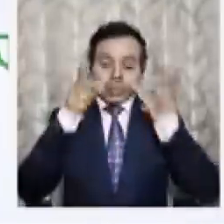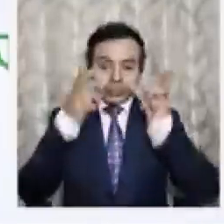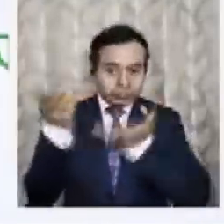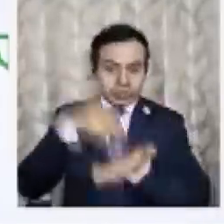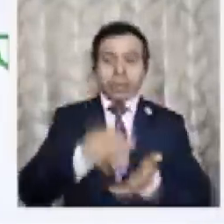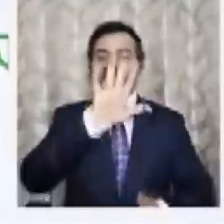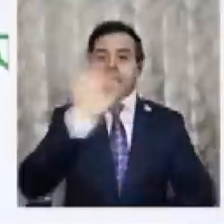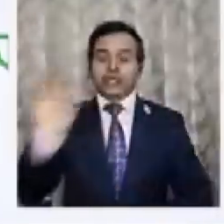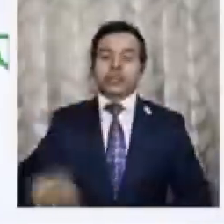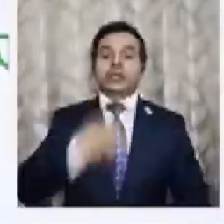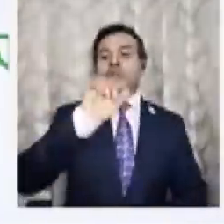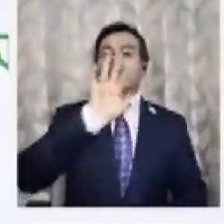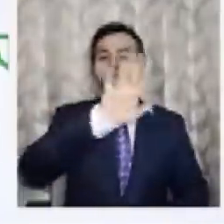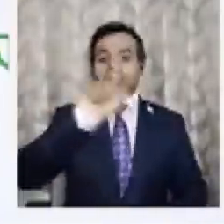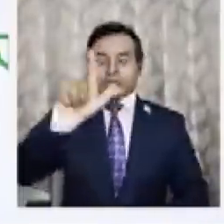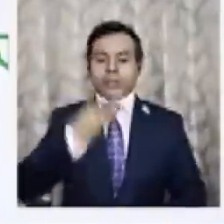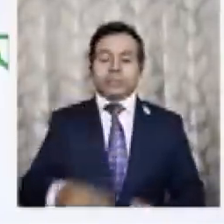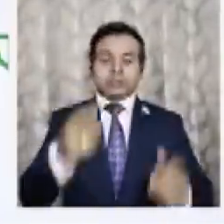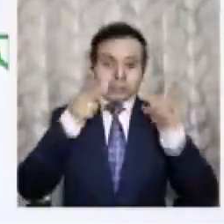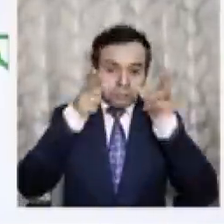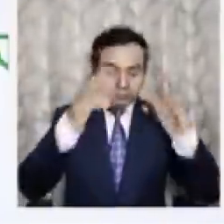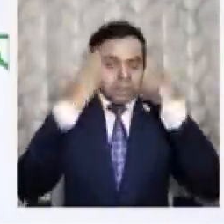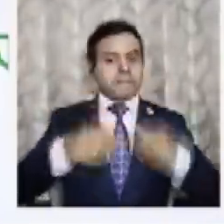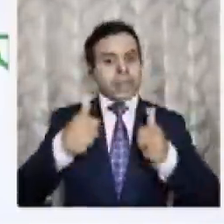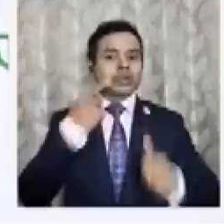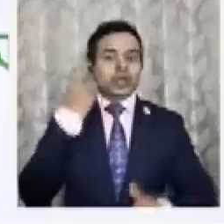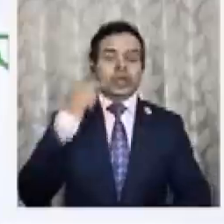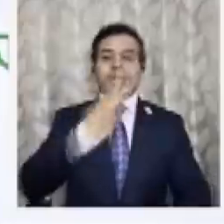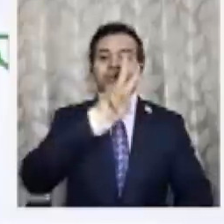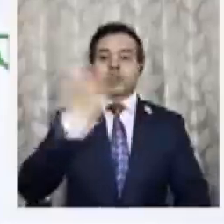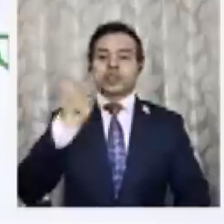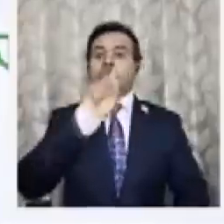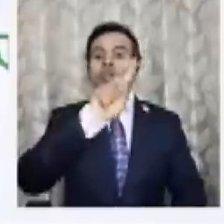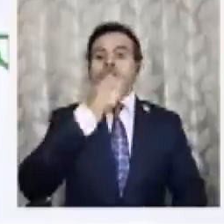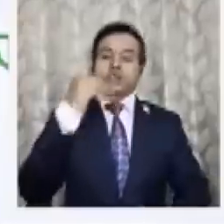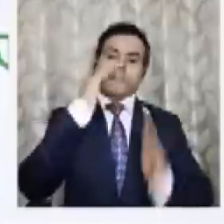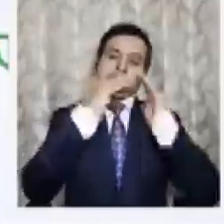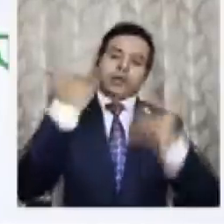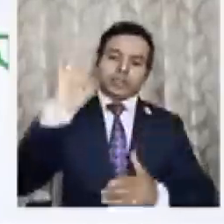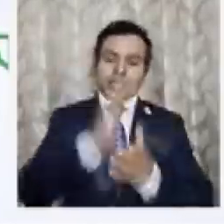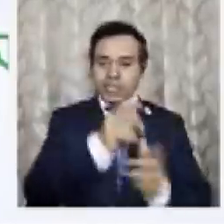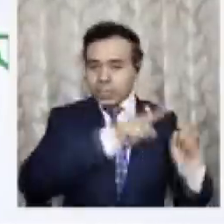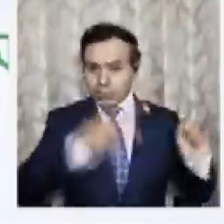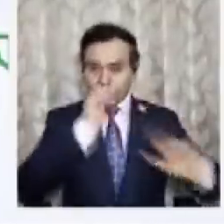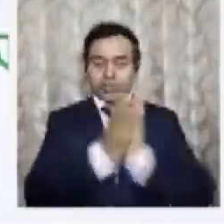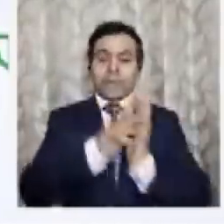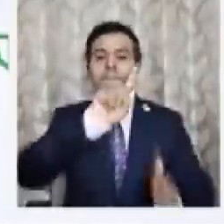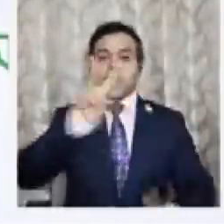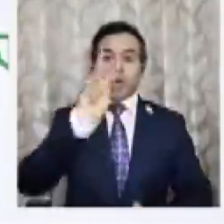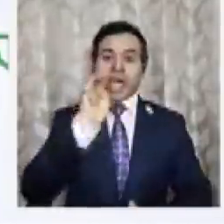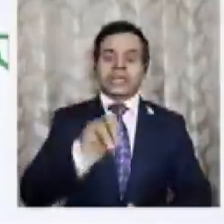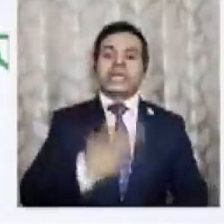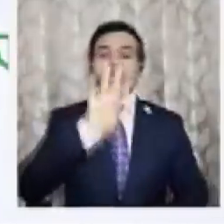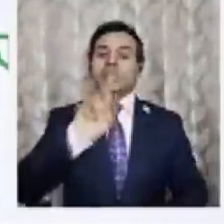গত 24 ঘন্টায় আইসোলেশনে এসেছেন 557 জন, 24 ঘন্টায় আইসোলেশন থেকে মুক্ত হয়েছেন 216 জন।